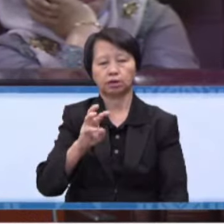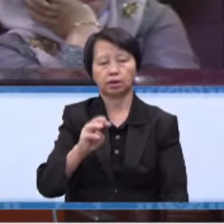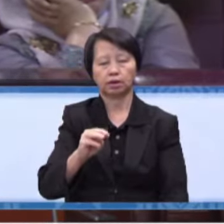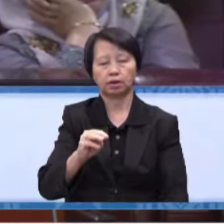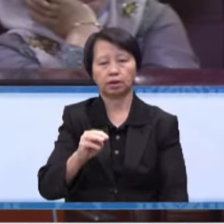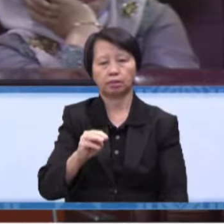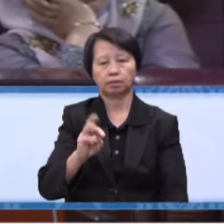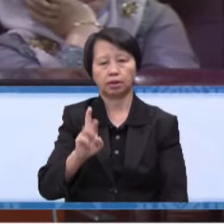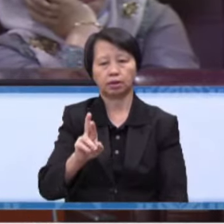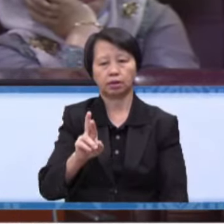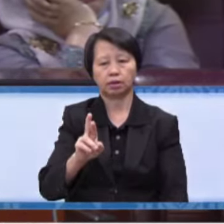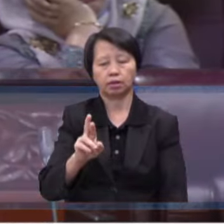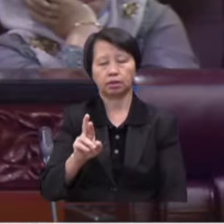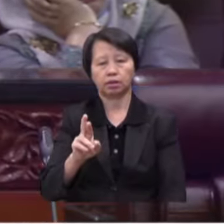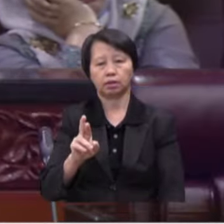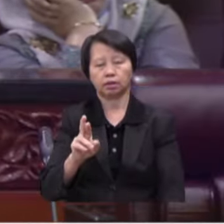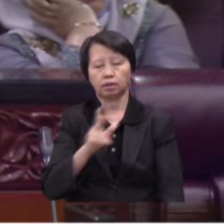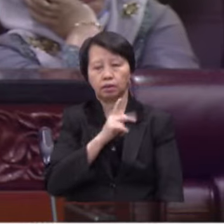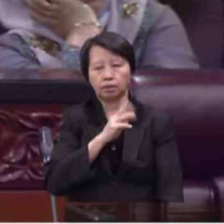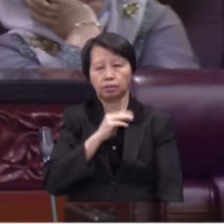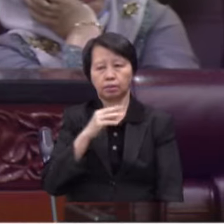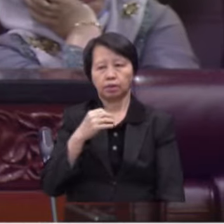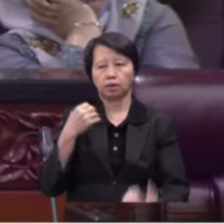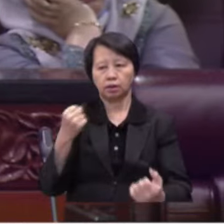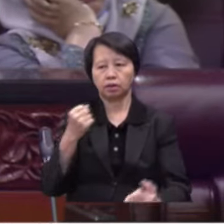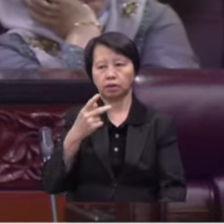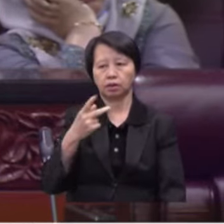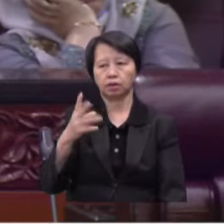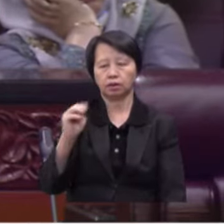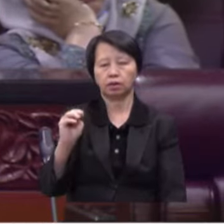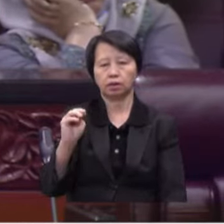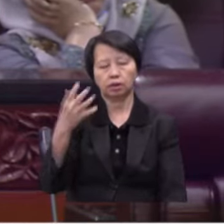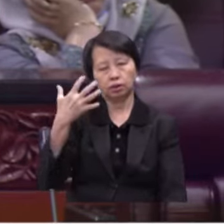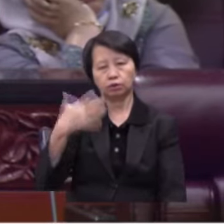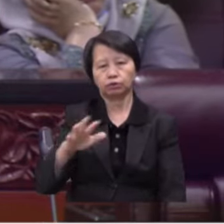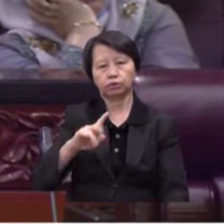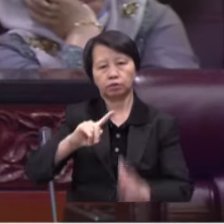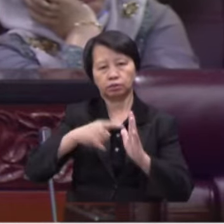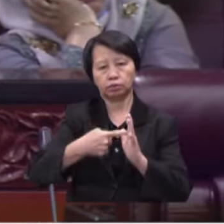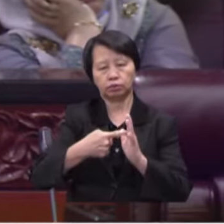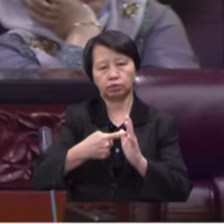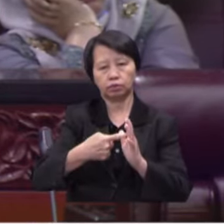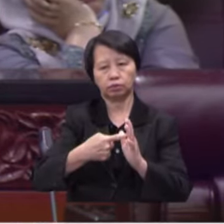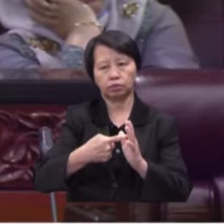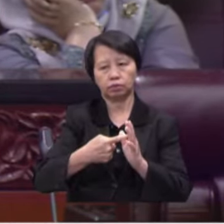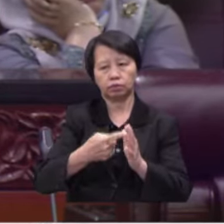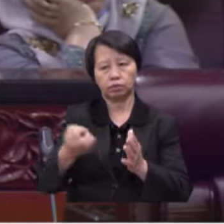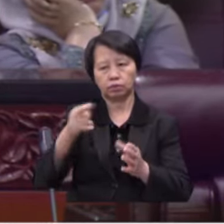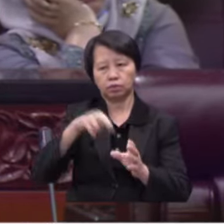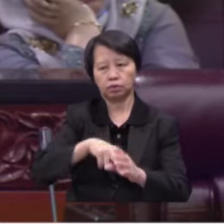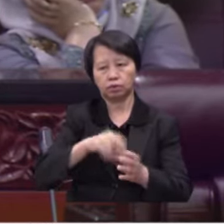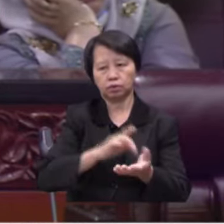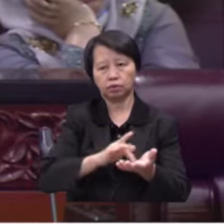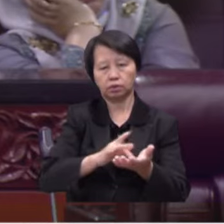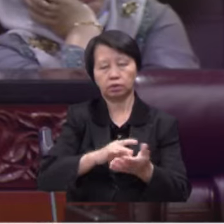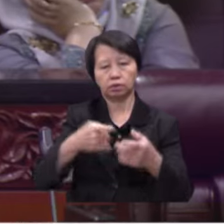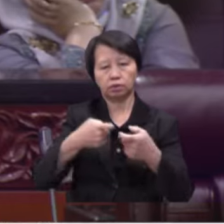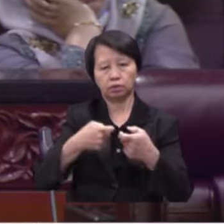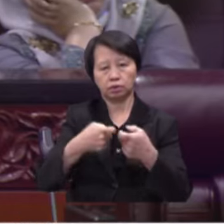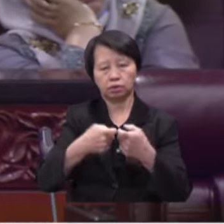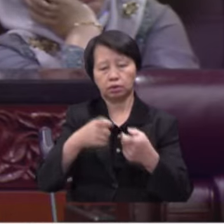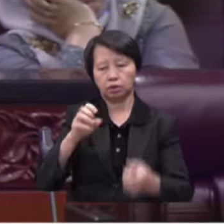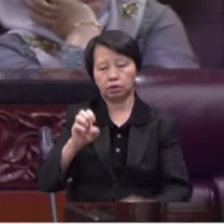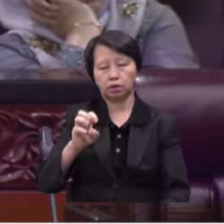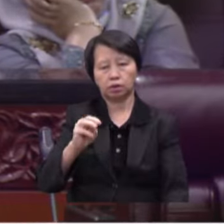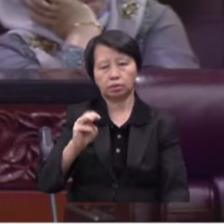tuan yang di petuah Kementerian Kesehatan Malaysia kekim telah memulihkan inisiatif record perubahan elektronik Ima